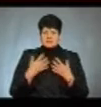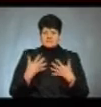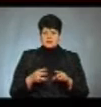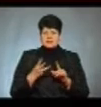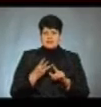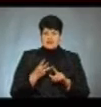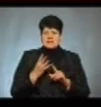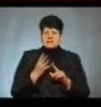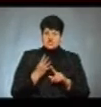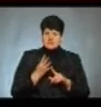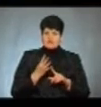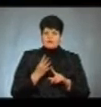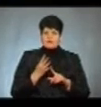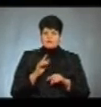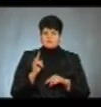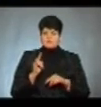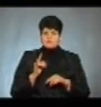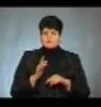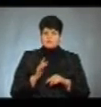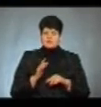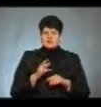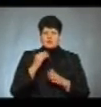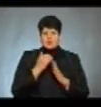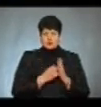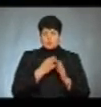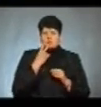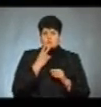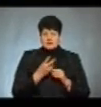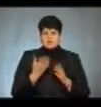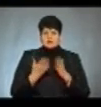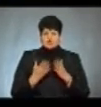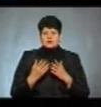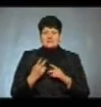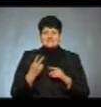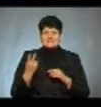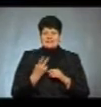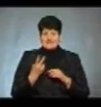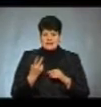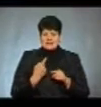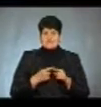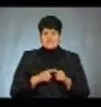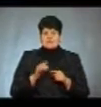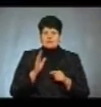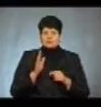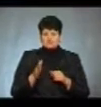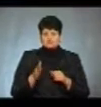і четверта діти? Порядком передбачено, що якщо двійня – це буде